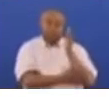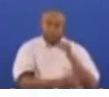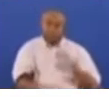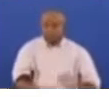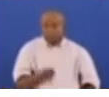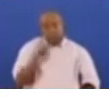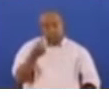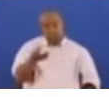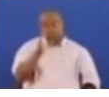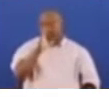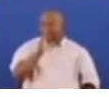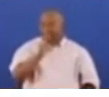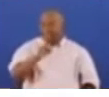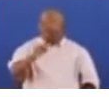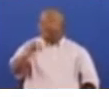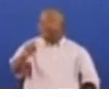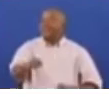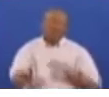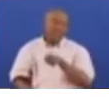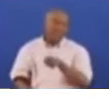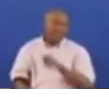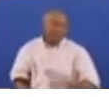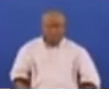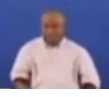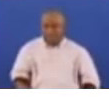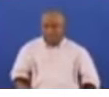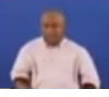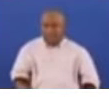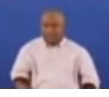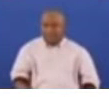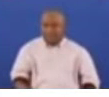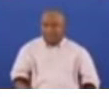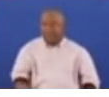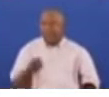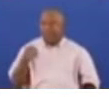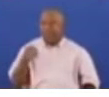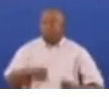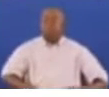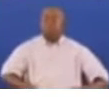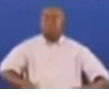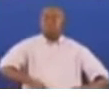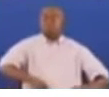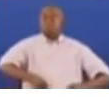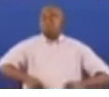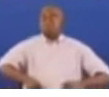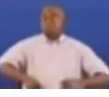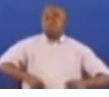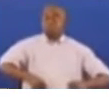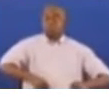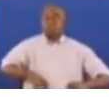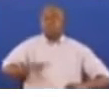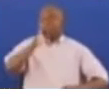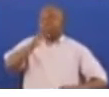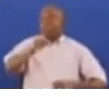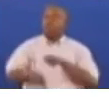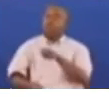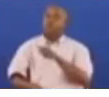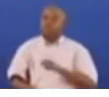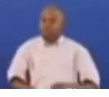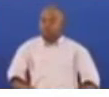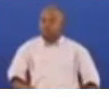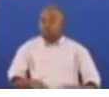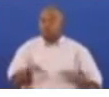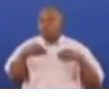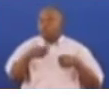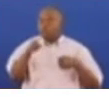ana kiburi, yaani amejaa tu ile wanayosema kunyanyua mabega, kwamba nionekane mimi nakwenda na kwenda kusema